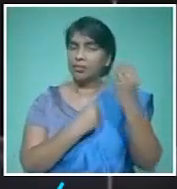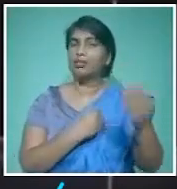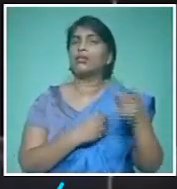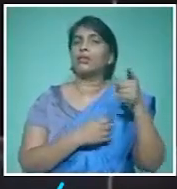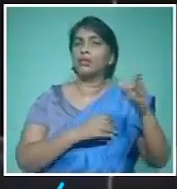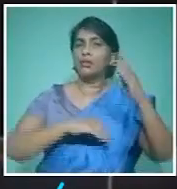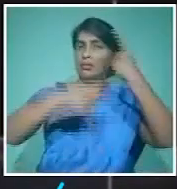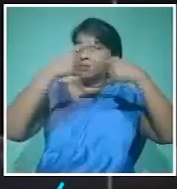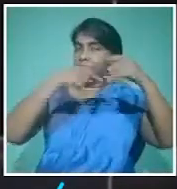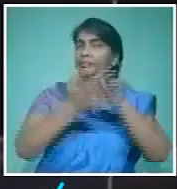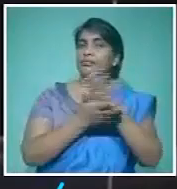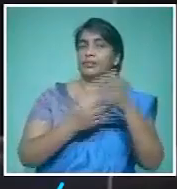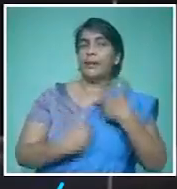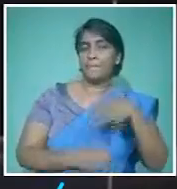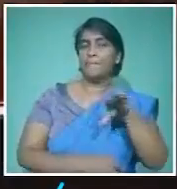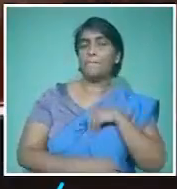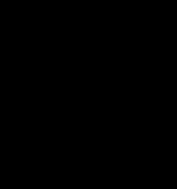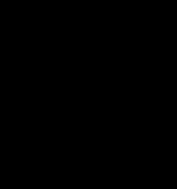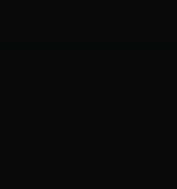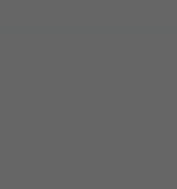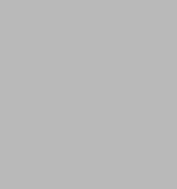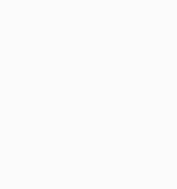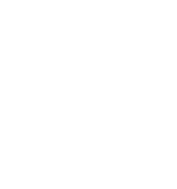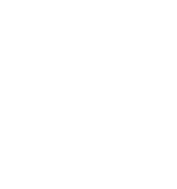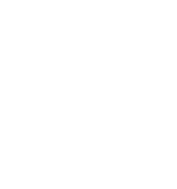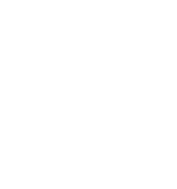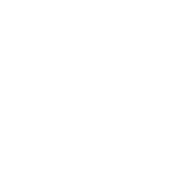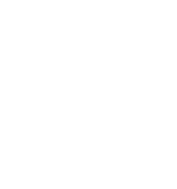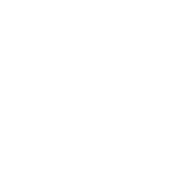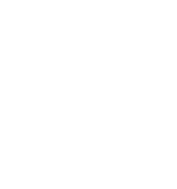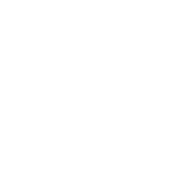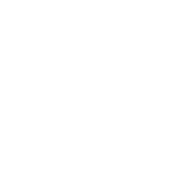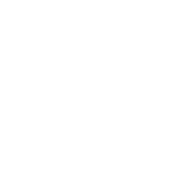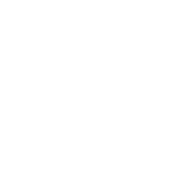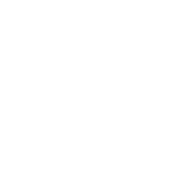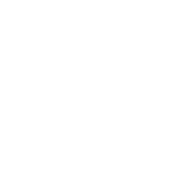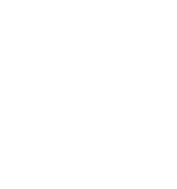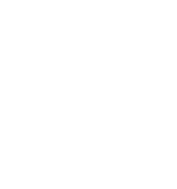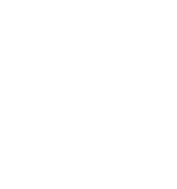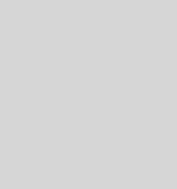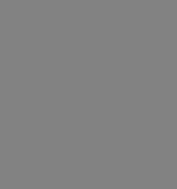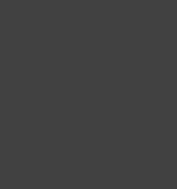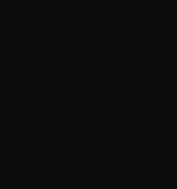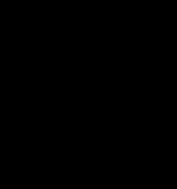ඔය කරපු පැහැදිලි කිරීම අපි එකඟයි. හරි බොහොම ස්තුතියි. asianmirror.lk